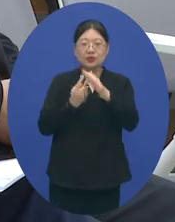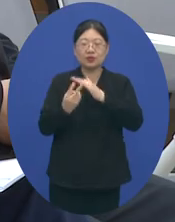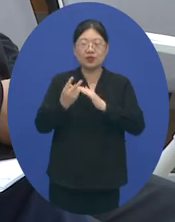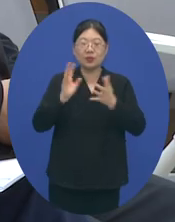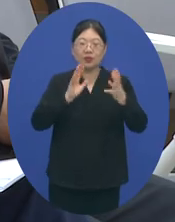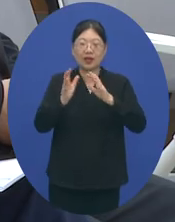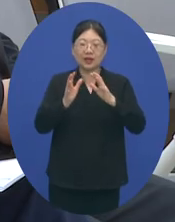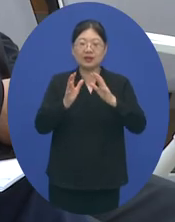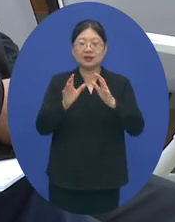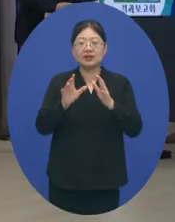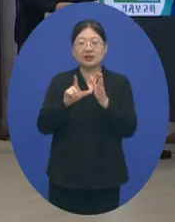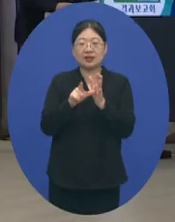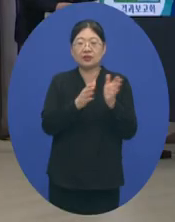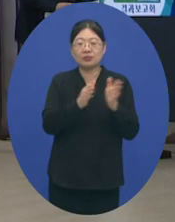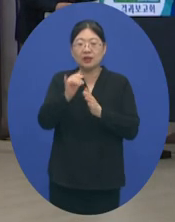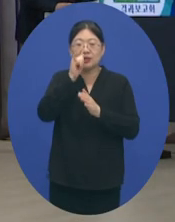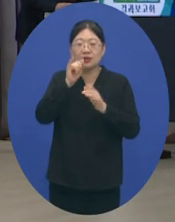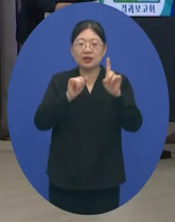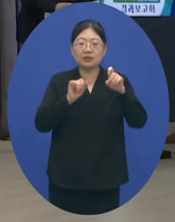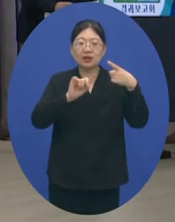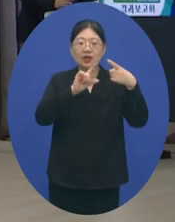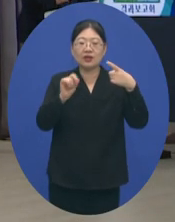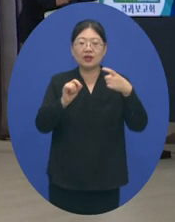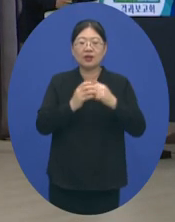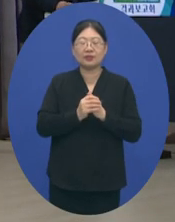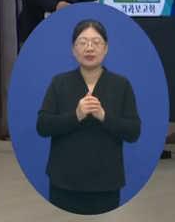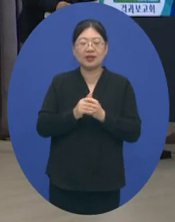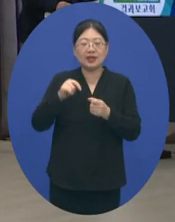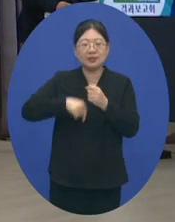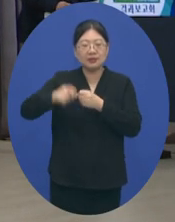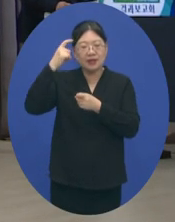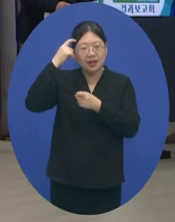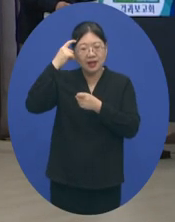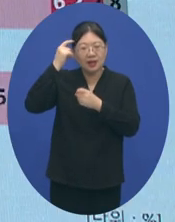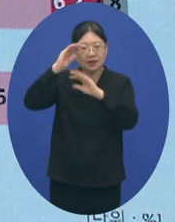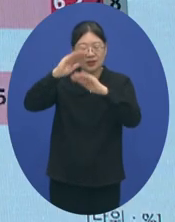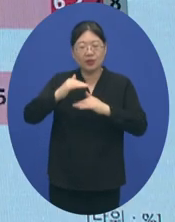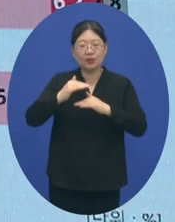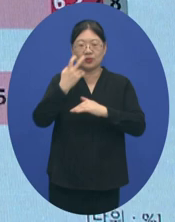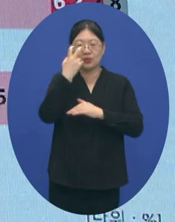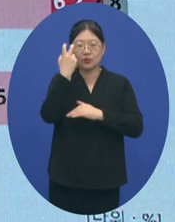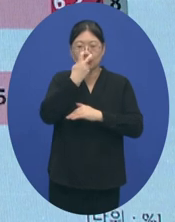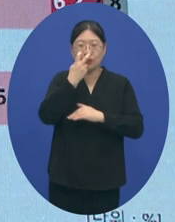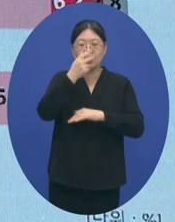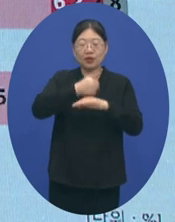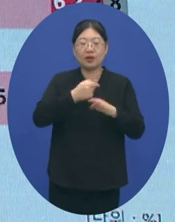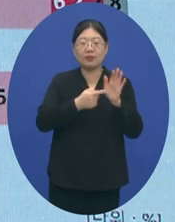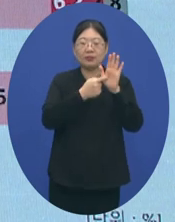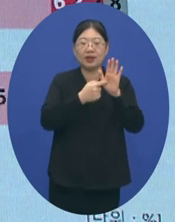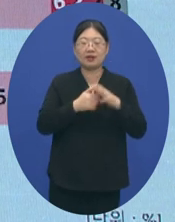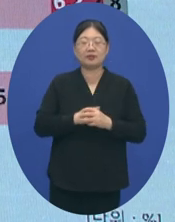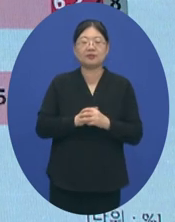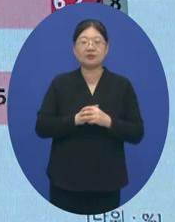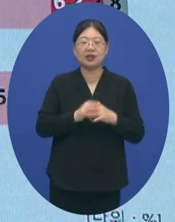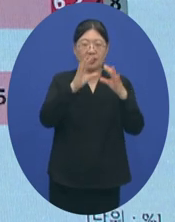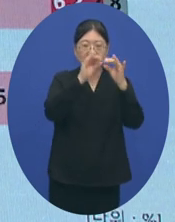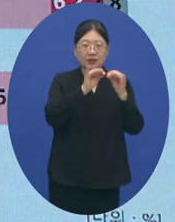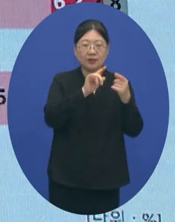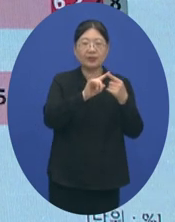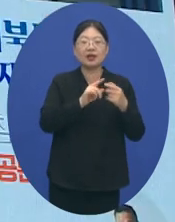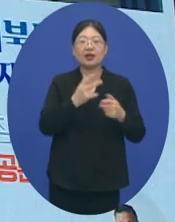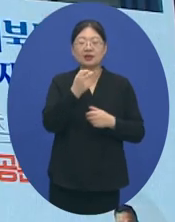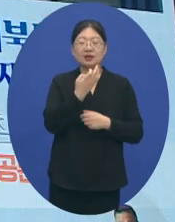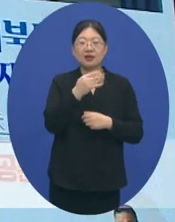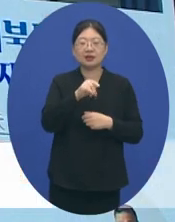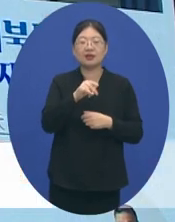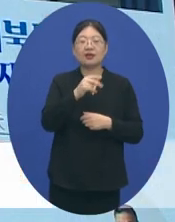공청회가 시작됐고 11월엔 수기 공론조사 결과가 나왔습니다. 특자도 설치에 동의한다는 응답은